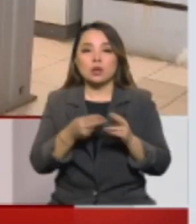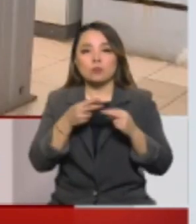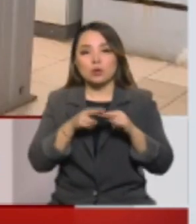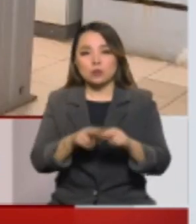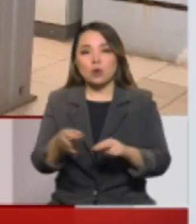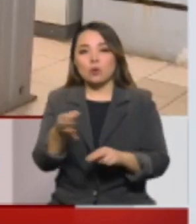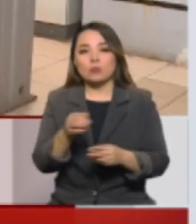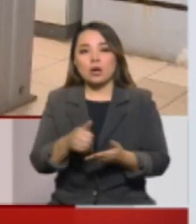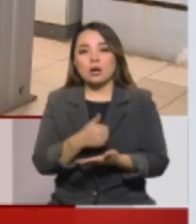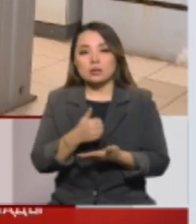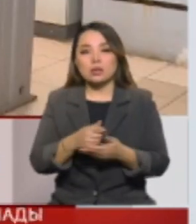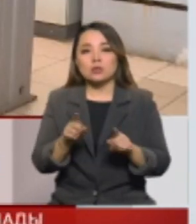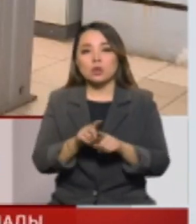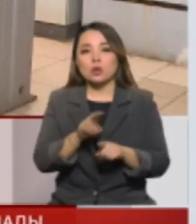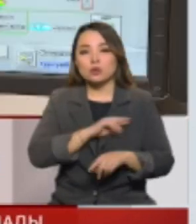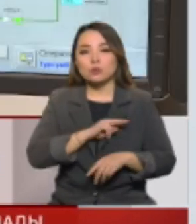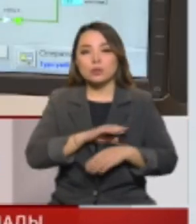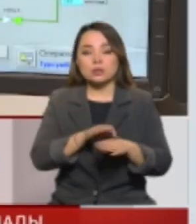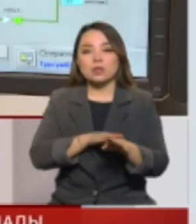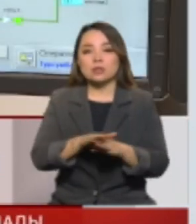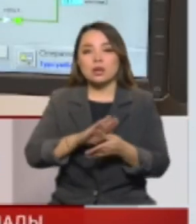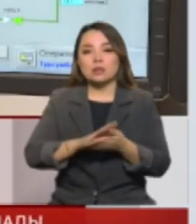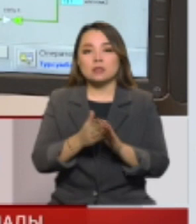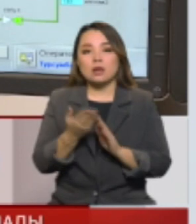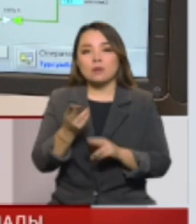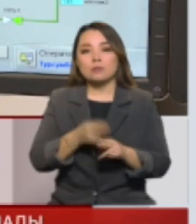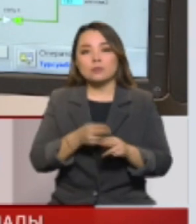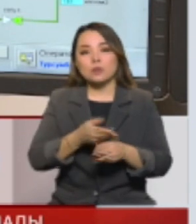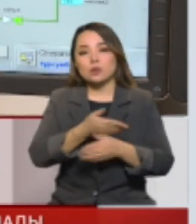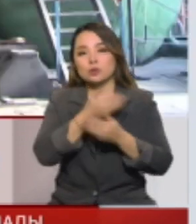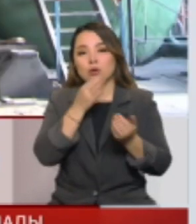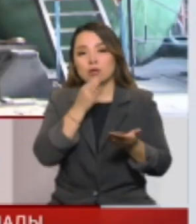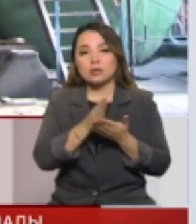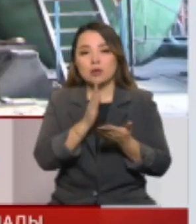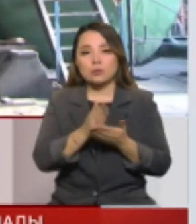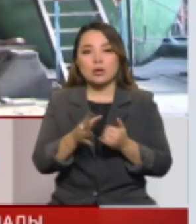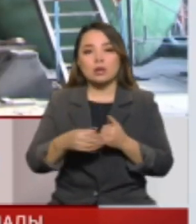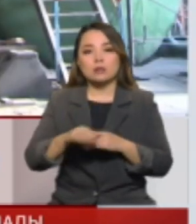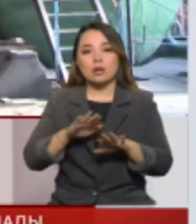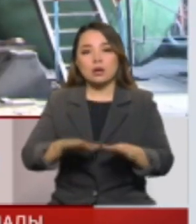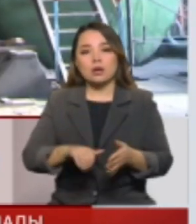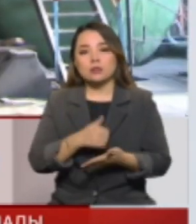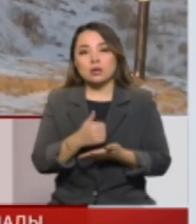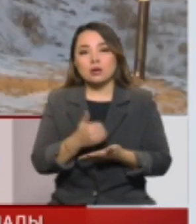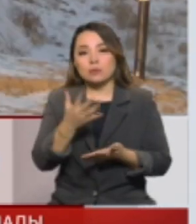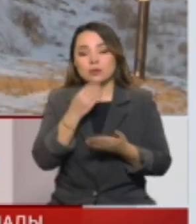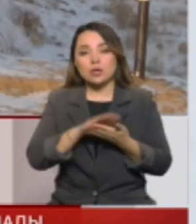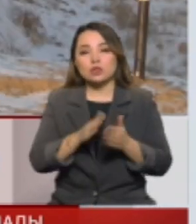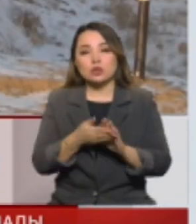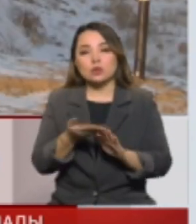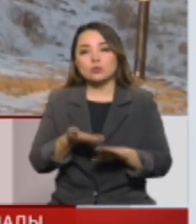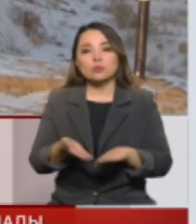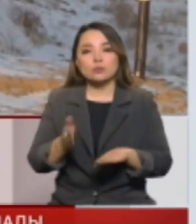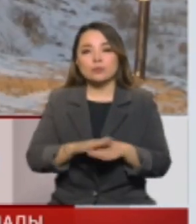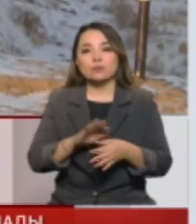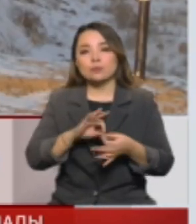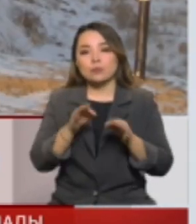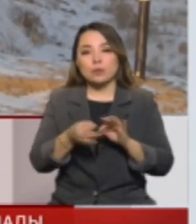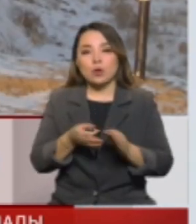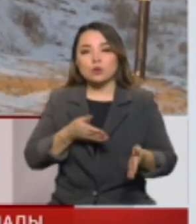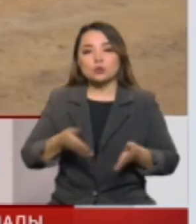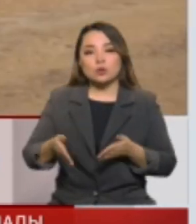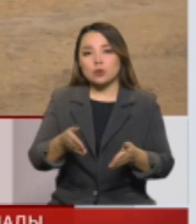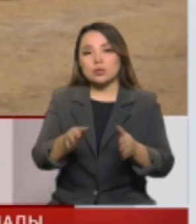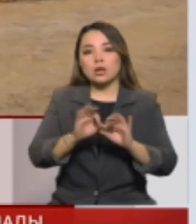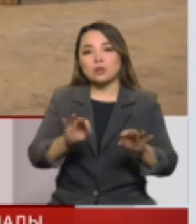Облыс әкімі бұл жұмыстардың жылту маусымына кедергісі жоқ деп сендірді. Аймақ басшысы жағдай нашар күре жолдарға да тоқталды.